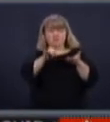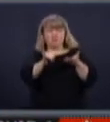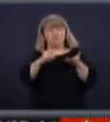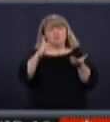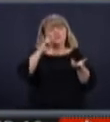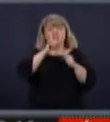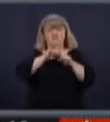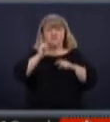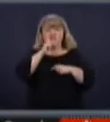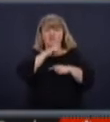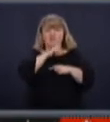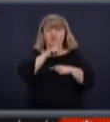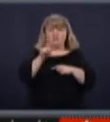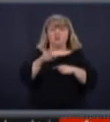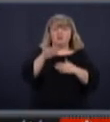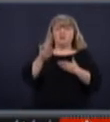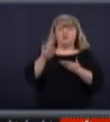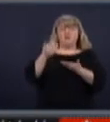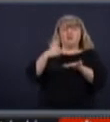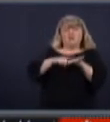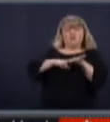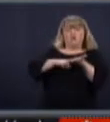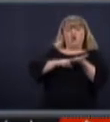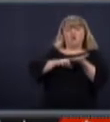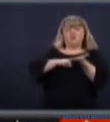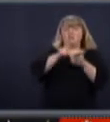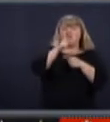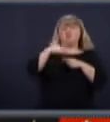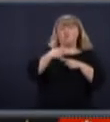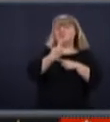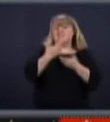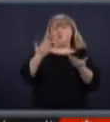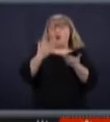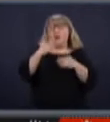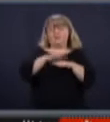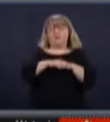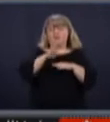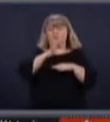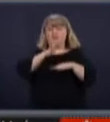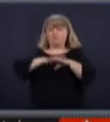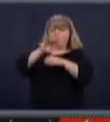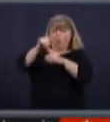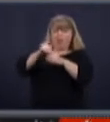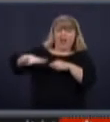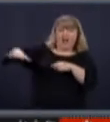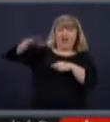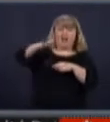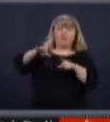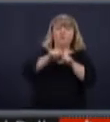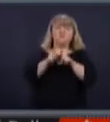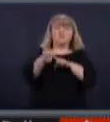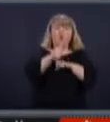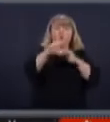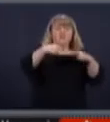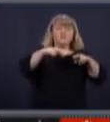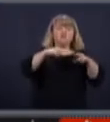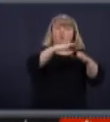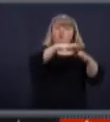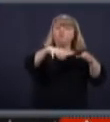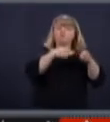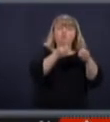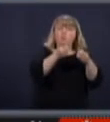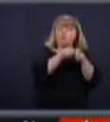J'aimerais en profiter pour faire une petite correction sur qu'est-ce que je vous ai dit tout à l'heure. Je vous ai parlé du Grand Montréal, des régions froides, mais 3 régions mitoyennes. Je vous parlais de